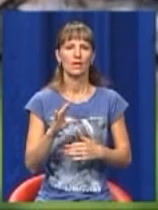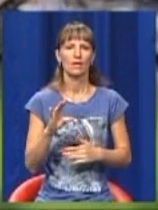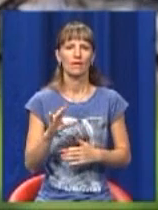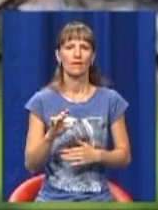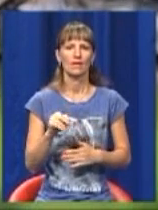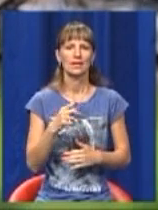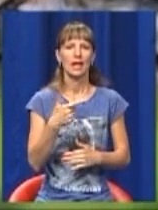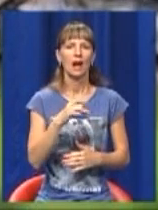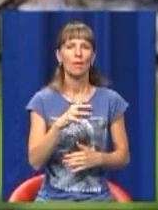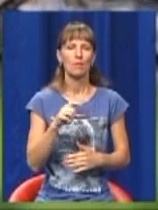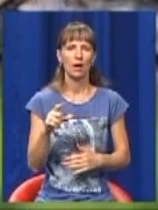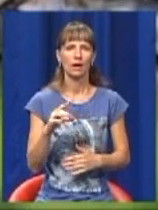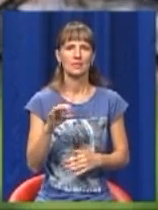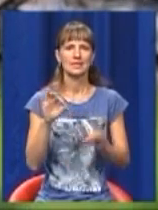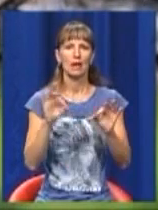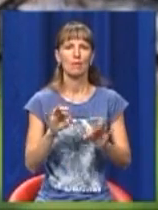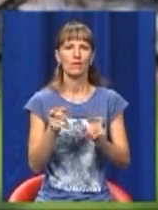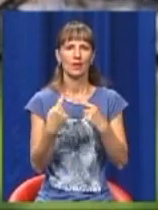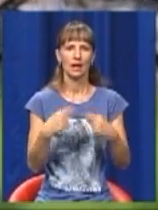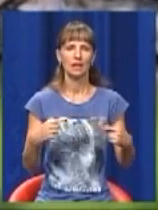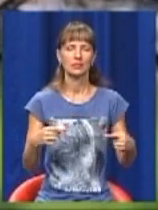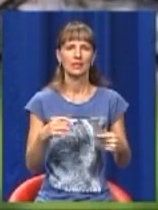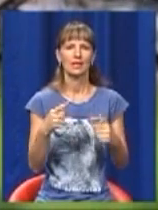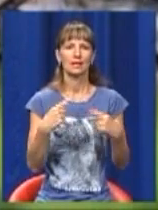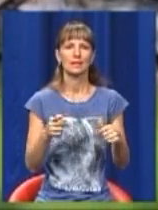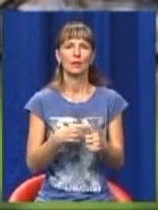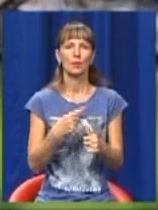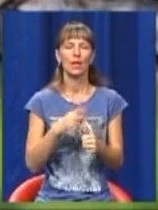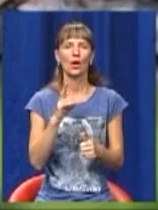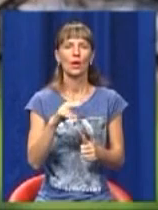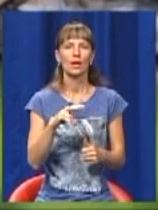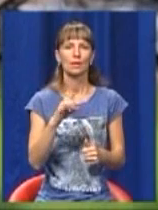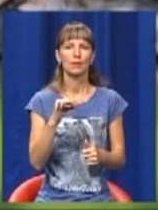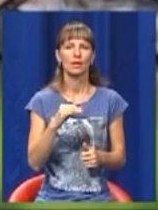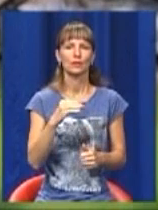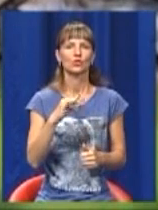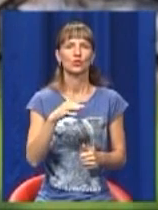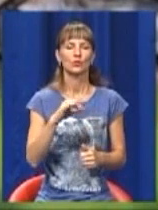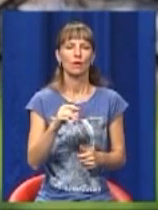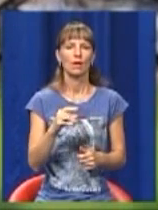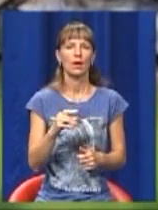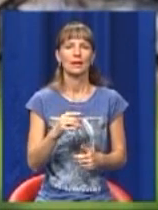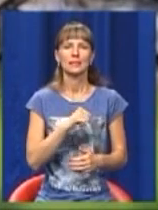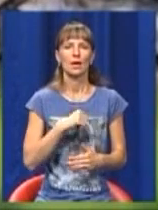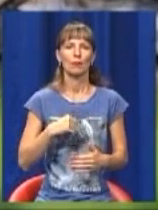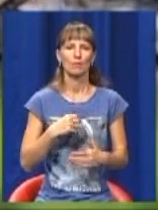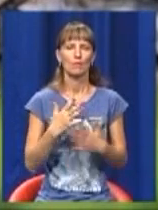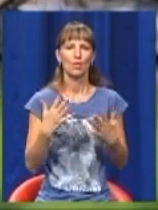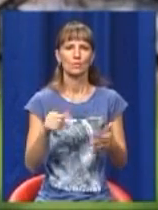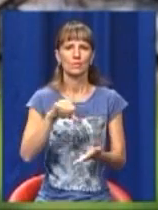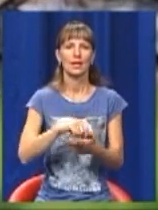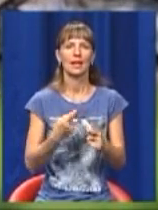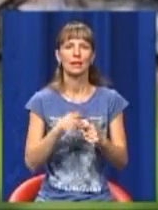вимірюється в грамах, закінчуючи забарвленим і різними іменами. Колібрі-бджілка – найкрихітніша представниця цієї